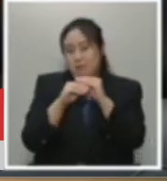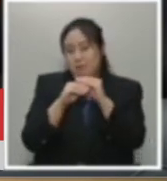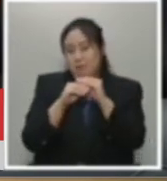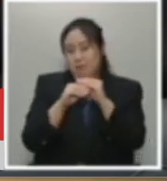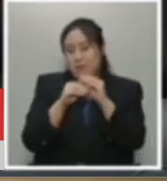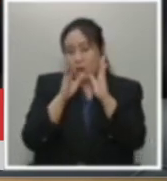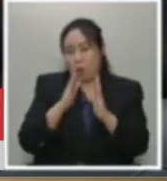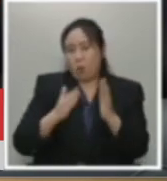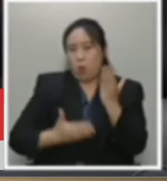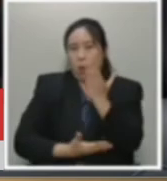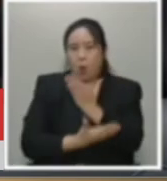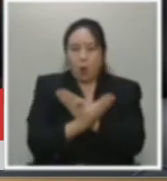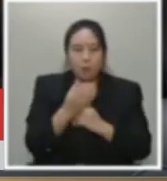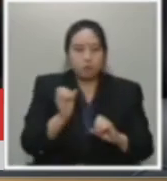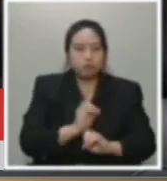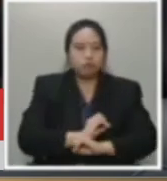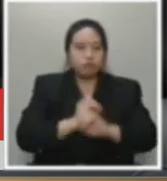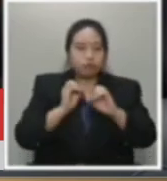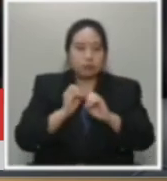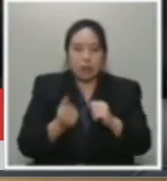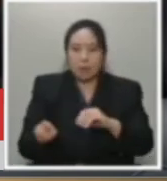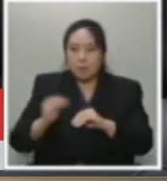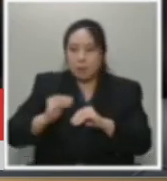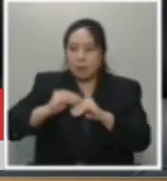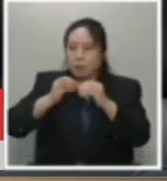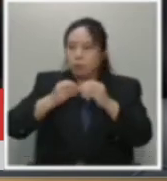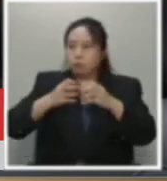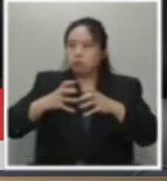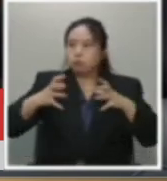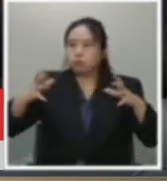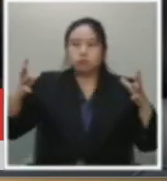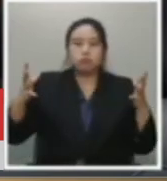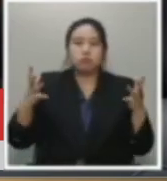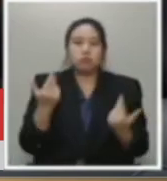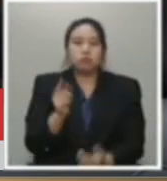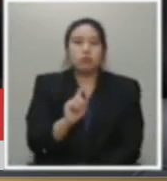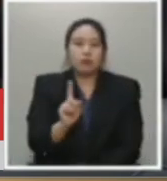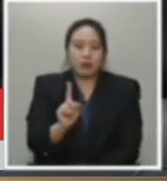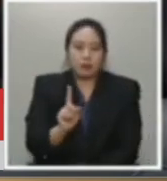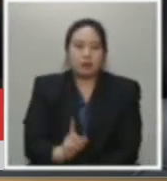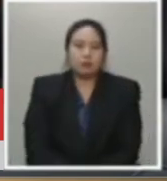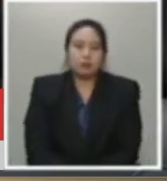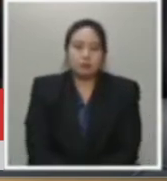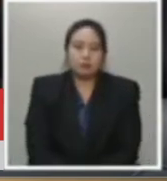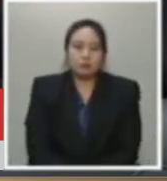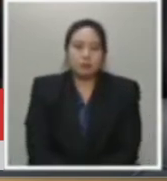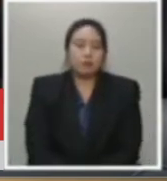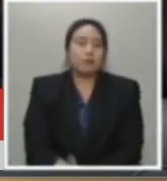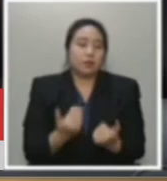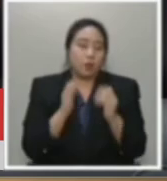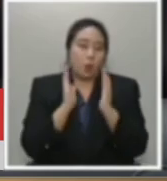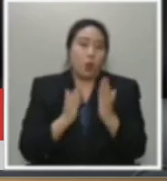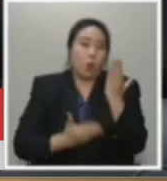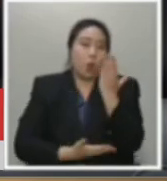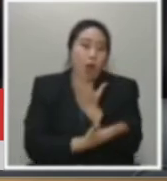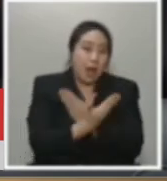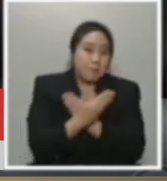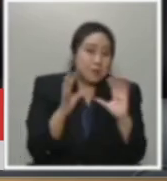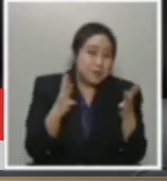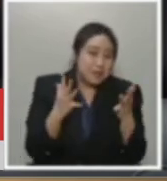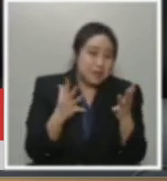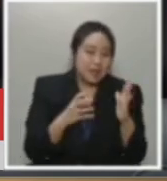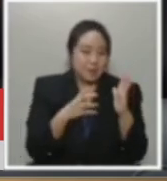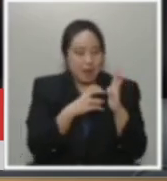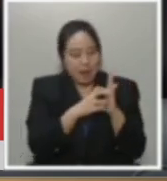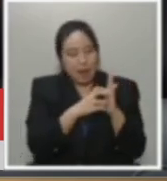าสกระจายตัวในประเทศนี้ให้มากขึ้นอย่างนั้นหรือผู้ด้อยโอกาสทั้งภาคกลาง